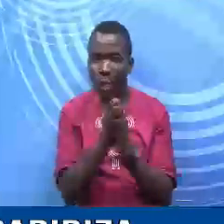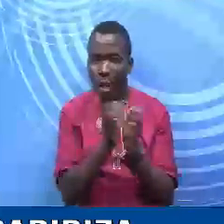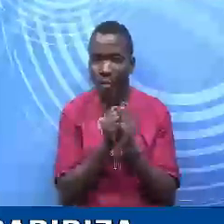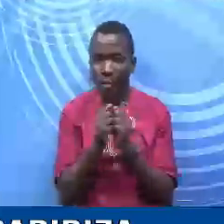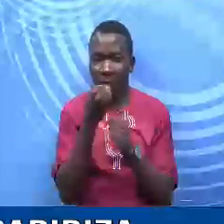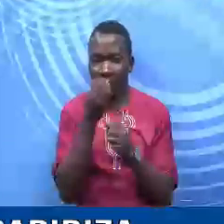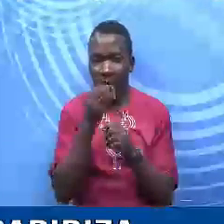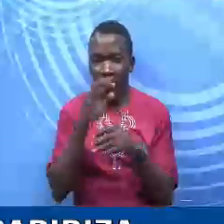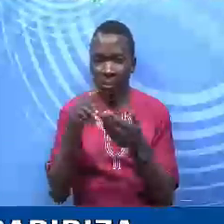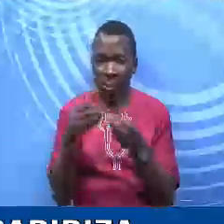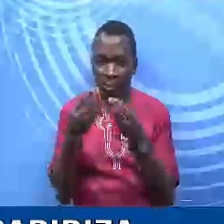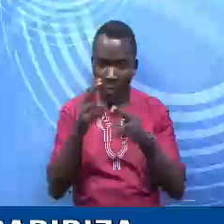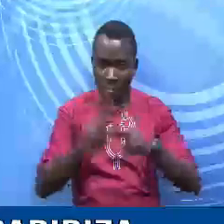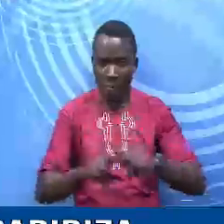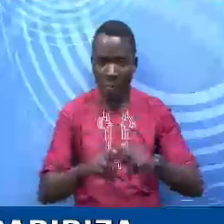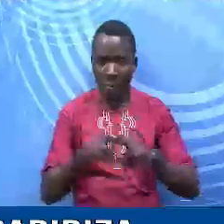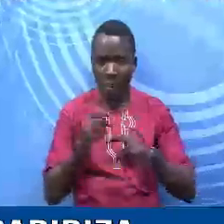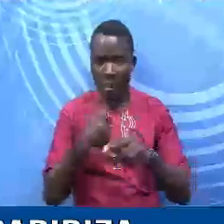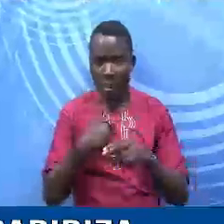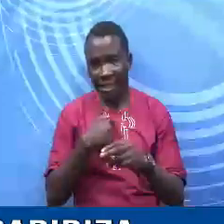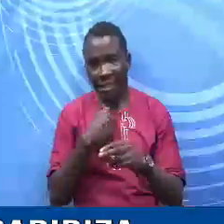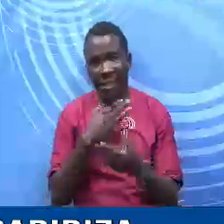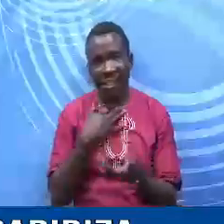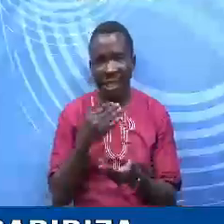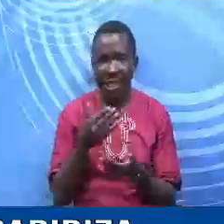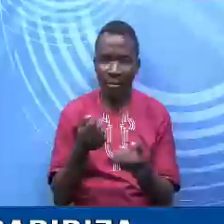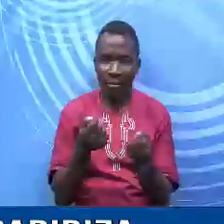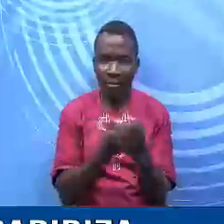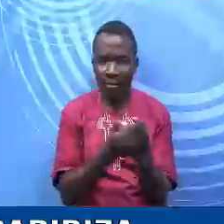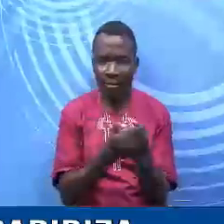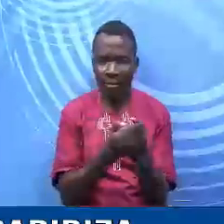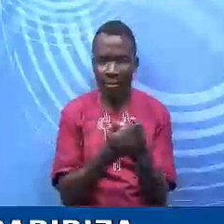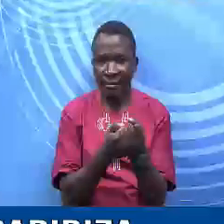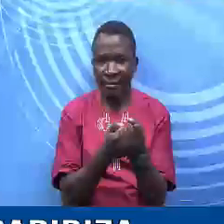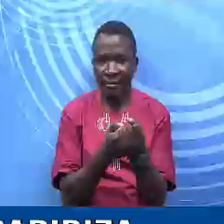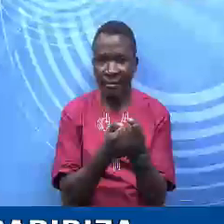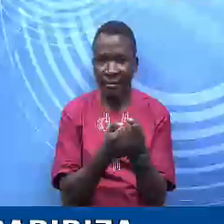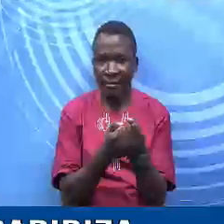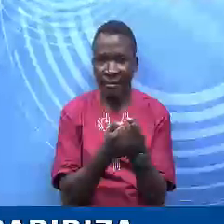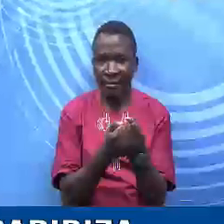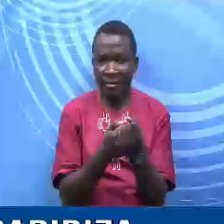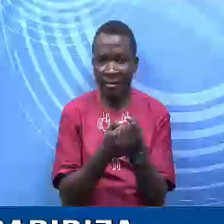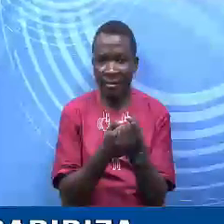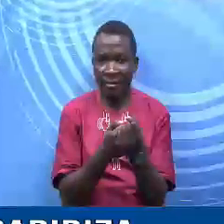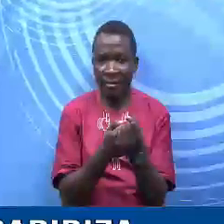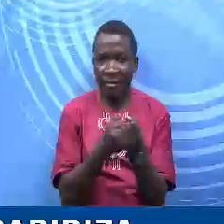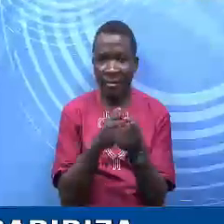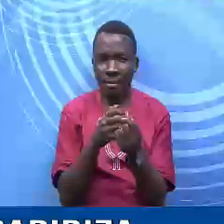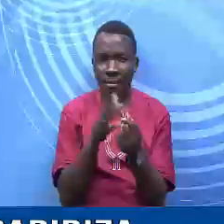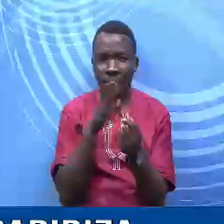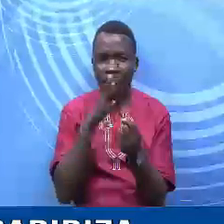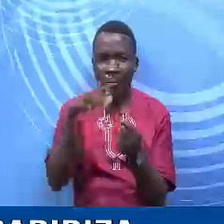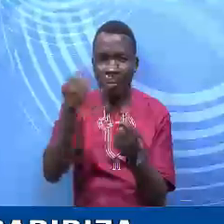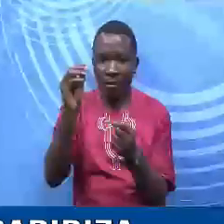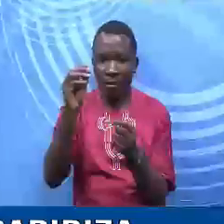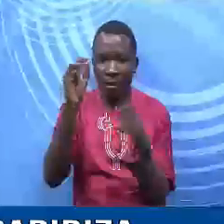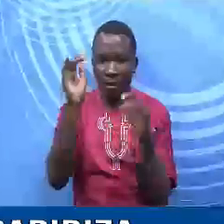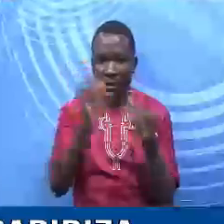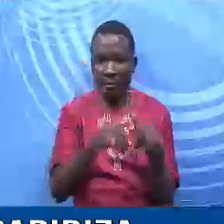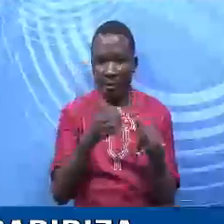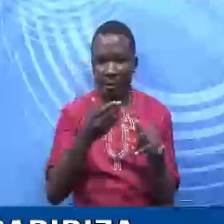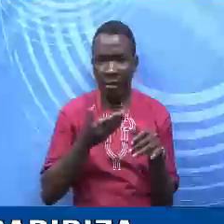Aho nyakonshaka ufasha ya muna yafite amezi abiri ariko namwe nshuti z'u Rwanda